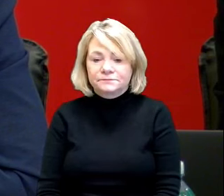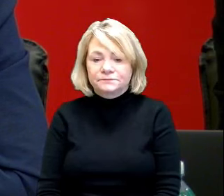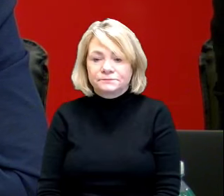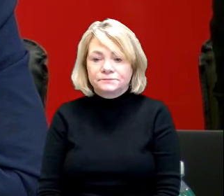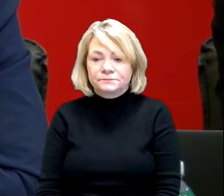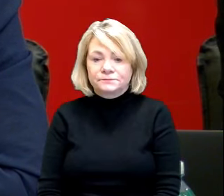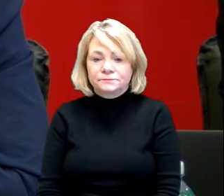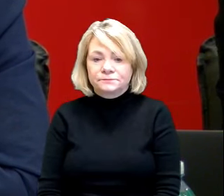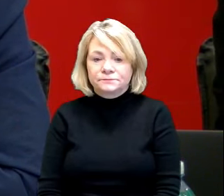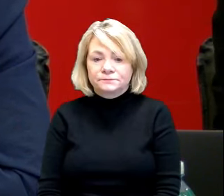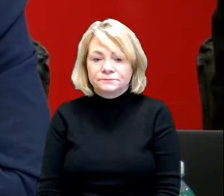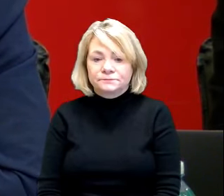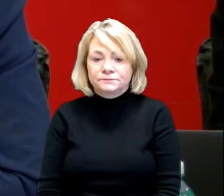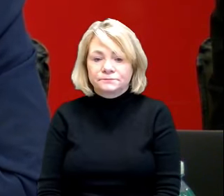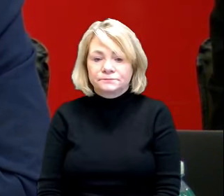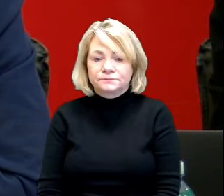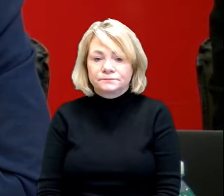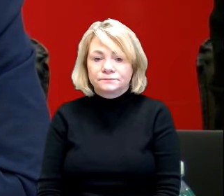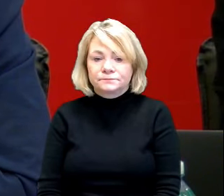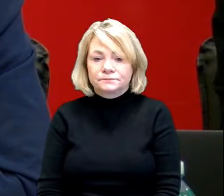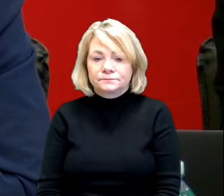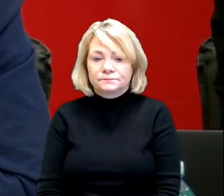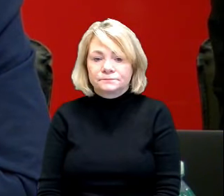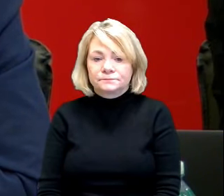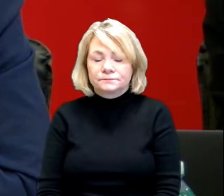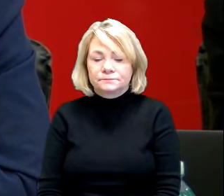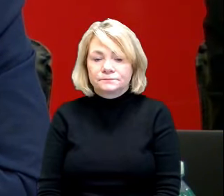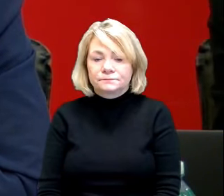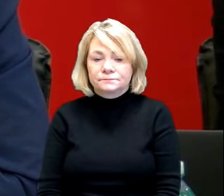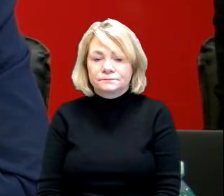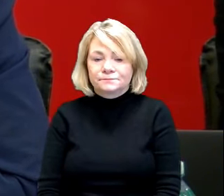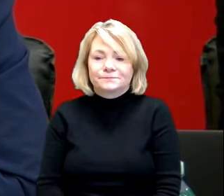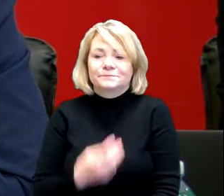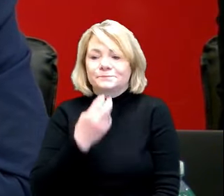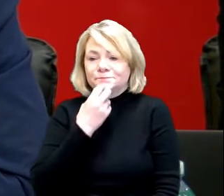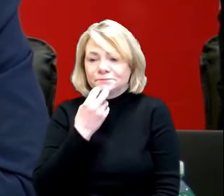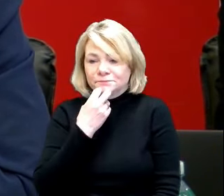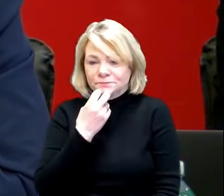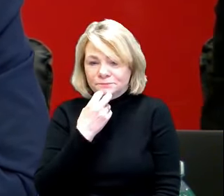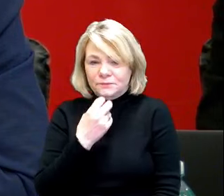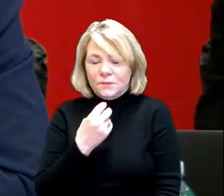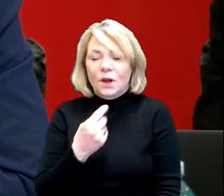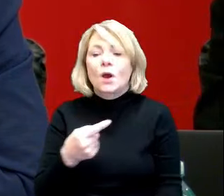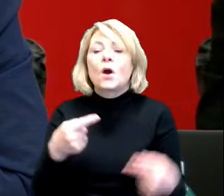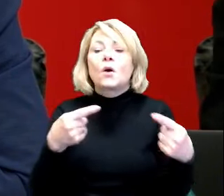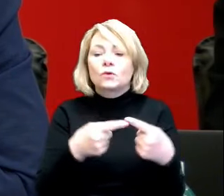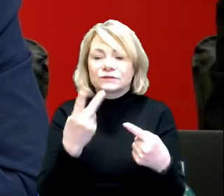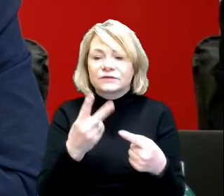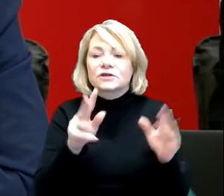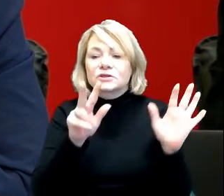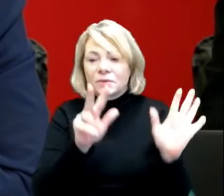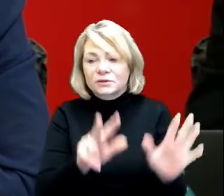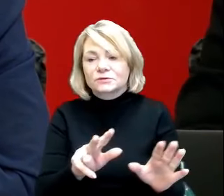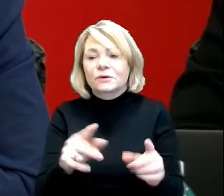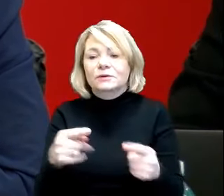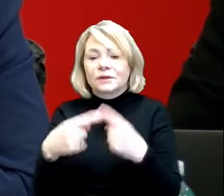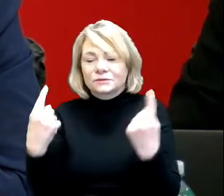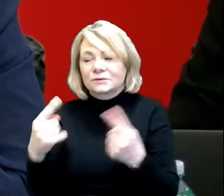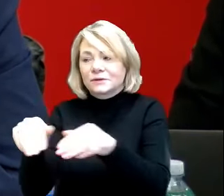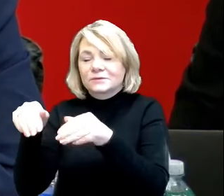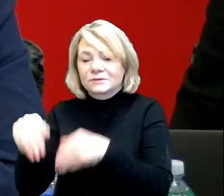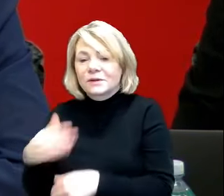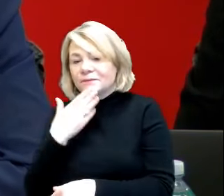čia a už už 28 priež ir susilaikiusių nėra